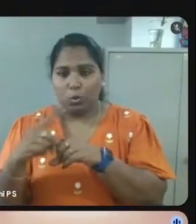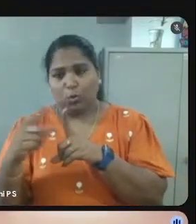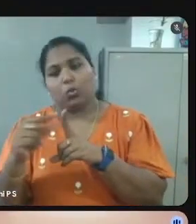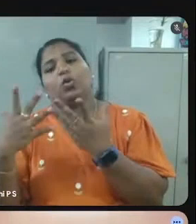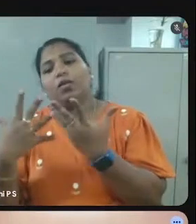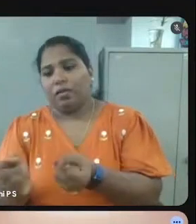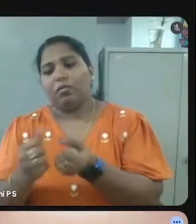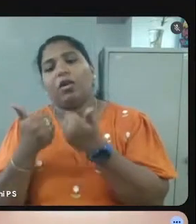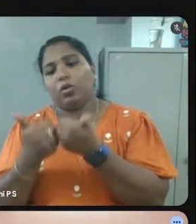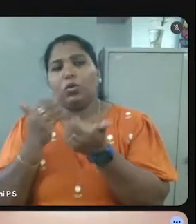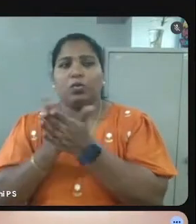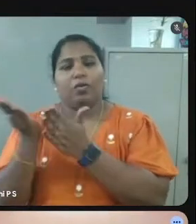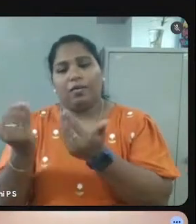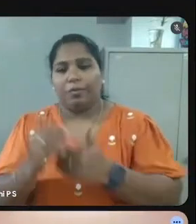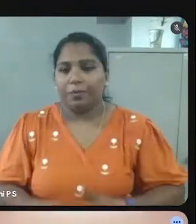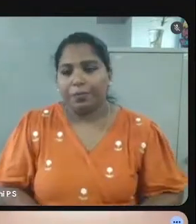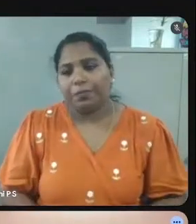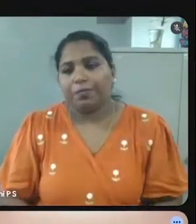നമുക്ക് നല്ലൊരു.